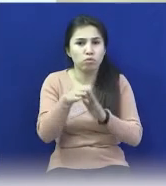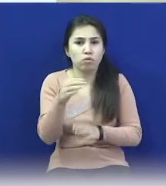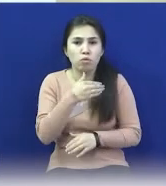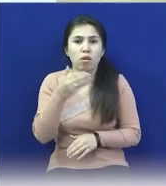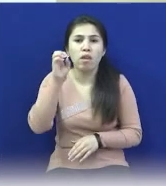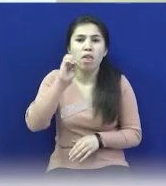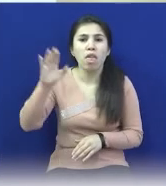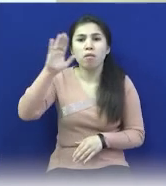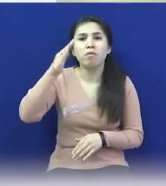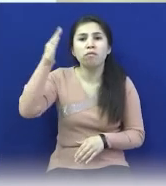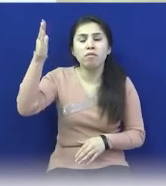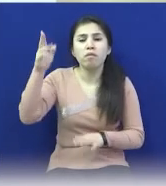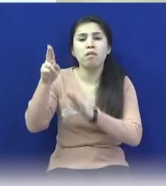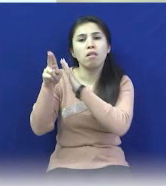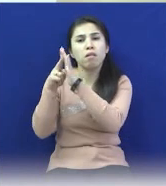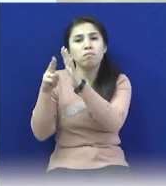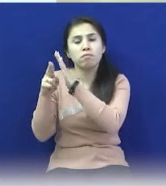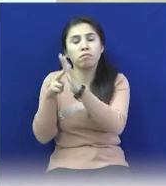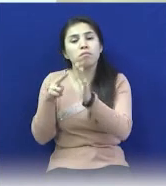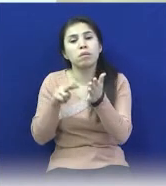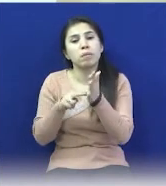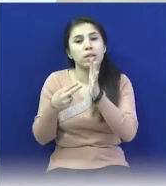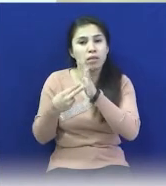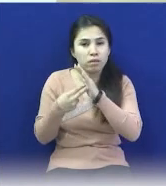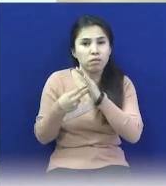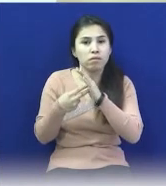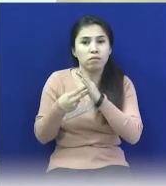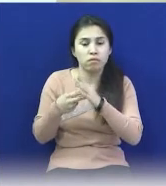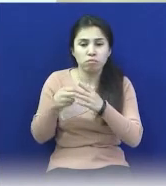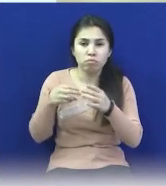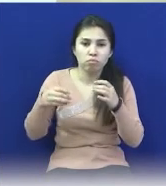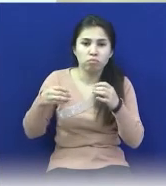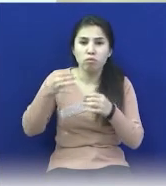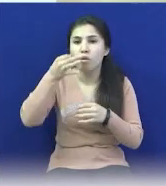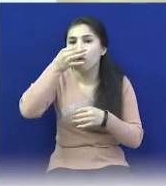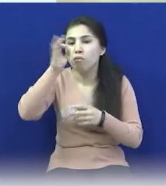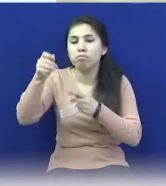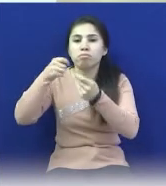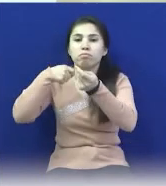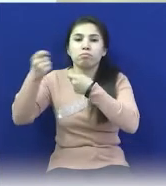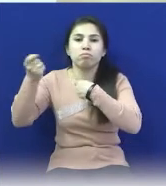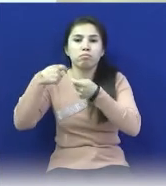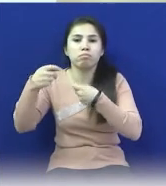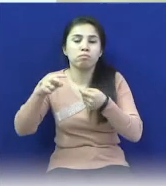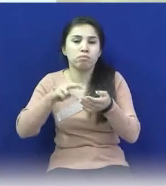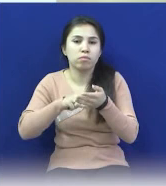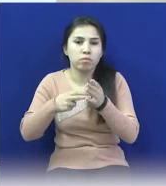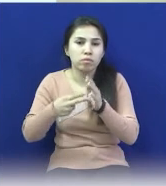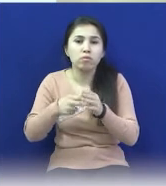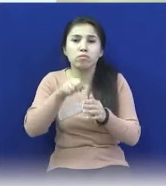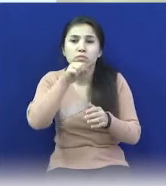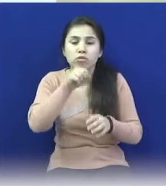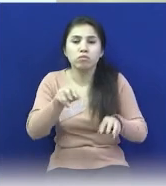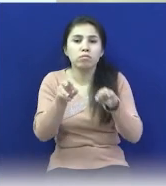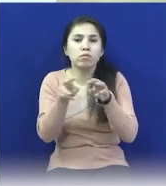работников, психологов, социальных работников, в открытии ЦЛП в Меркенском, Жамбылском районах, городской поликлинике номер 5 города Тараза